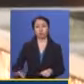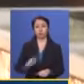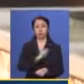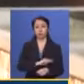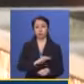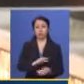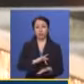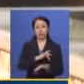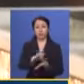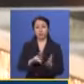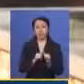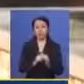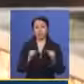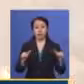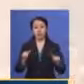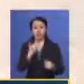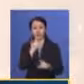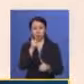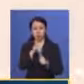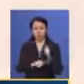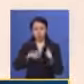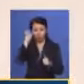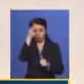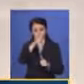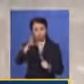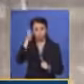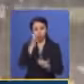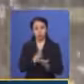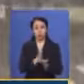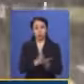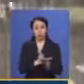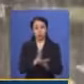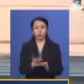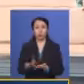функционирует Центр развития языков. Ежегодно государственные служащие